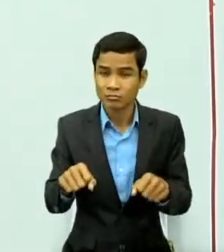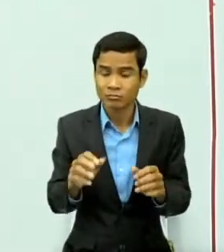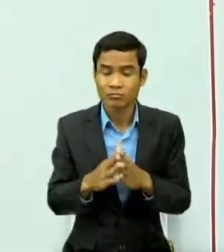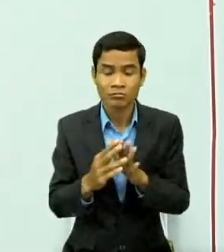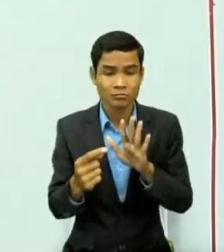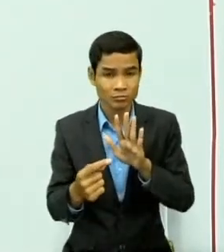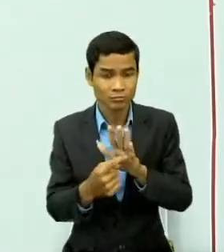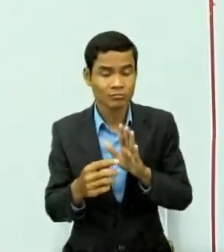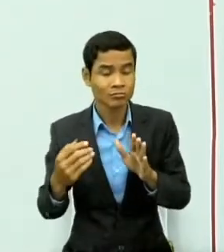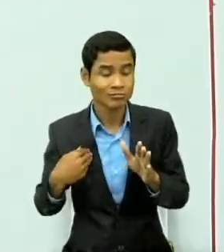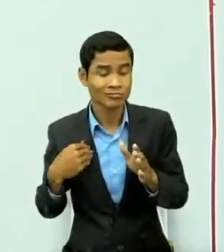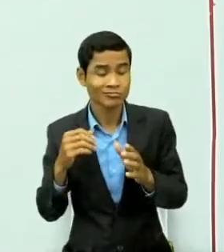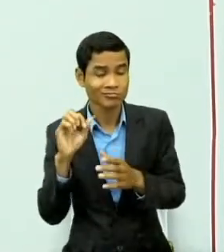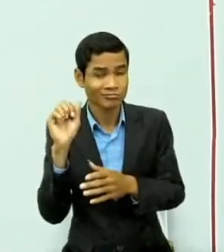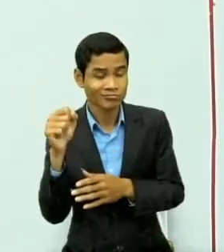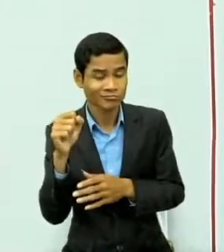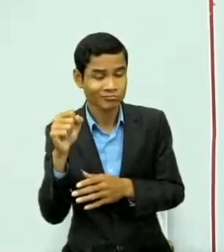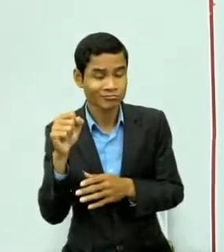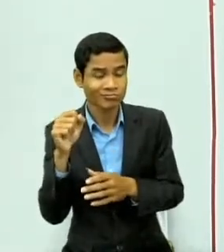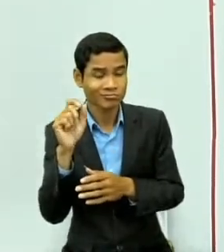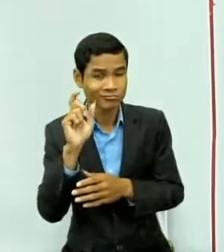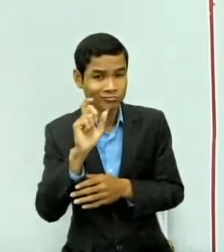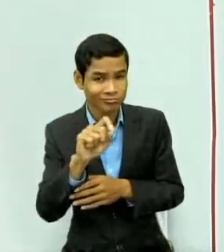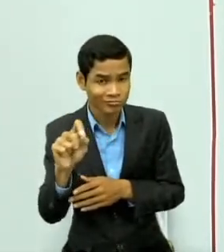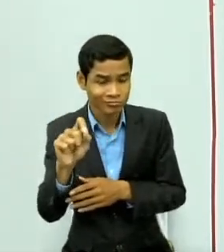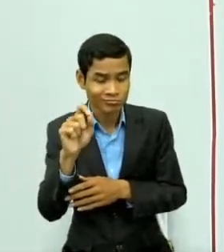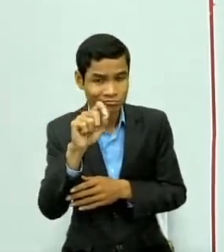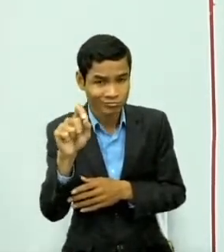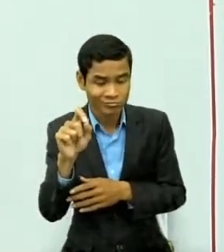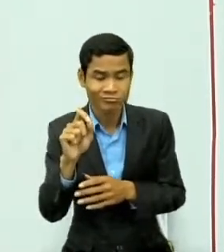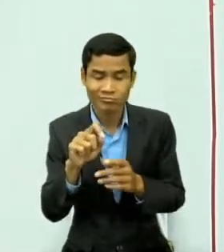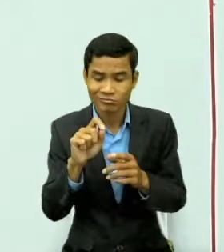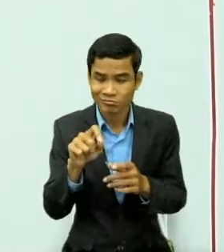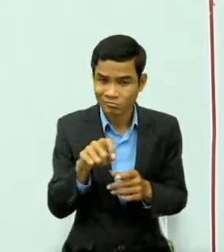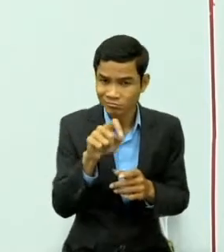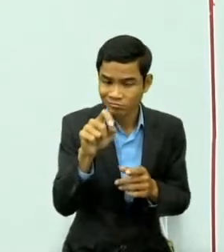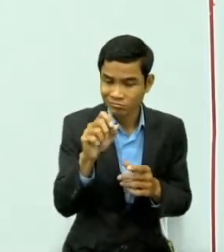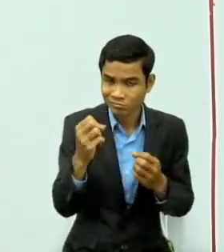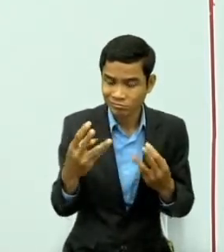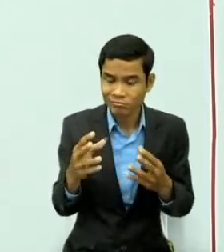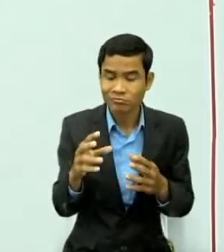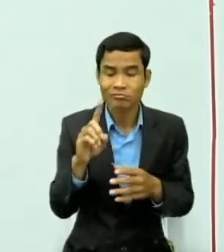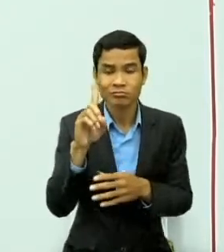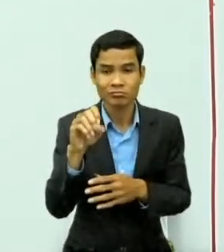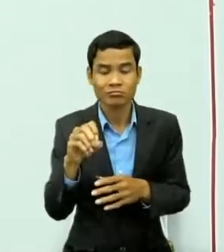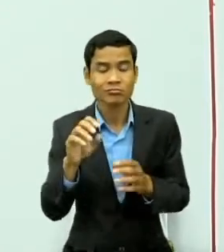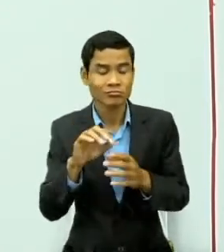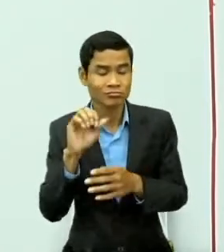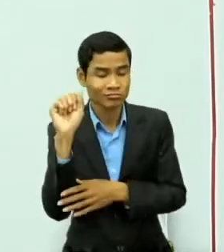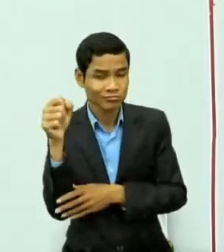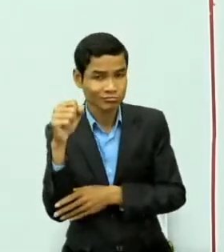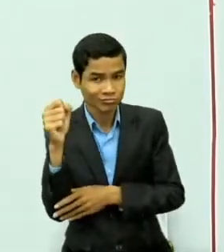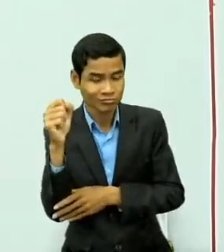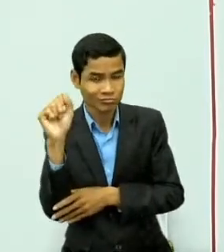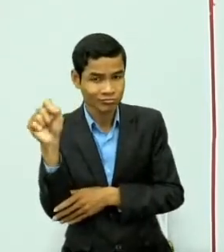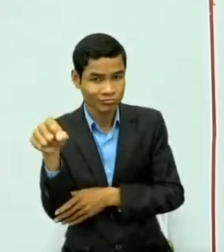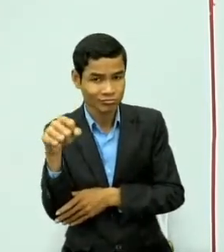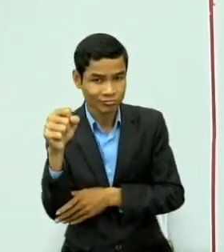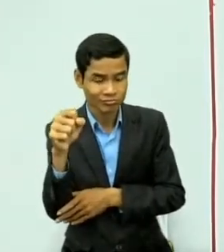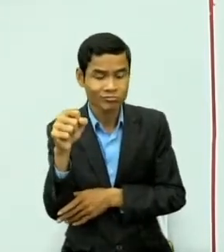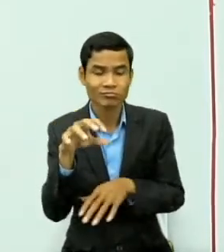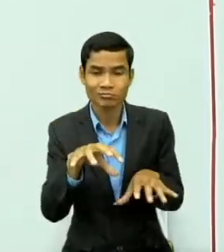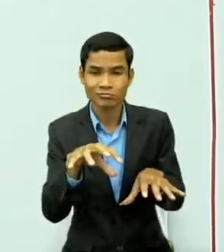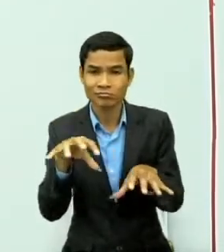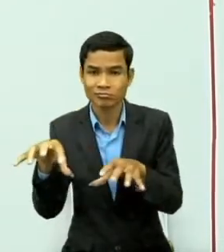មានប៉ុន្មានចលនាកូនចាស្រឺរបស់យើងមាន10ចលនាណាកូនលើកម្រាមដៃរ